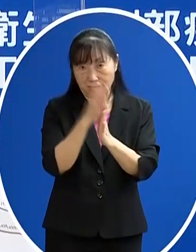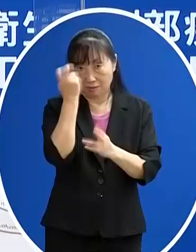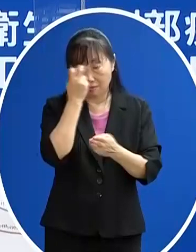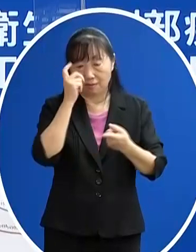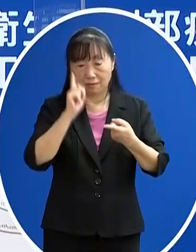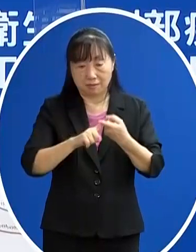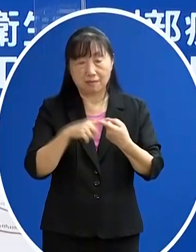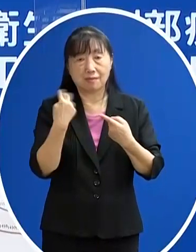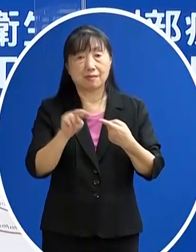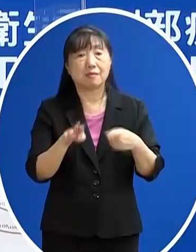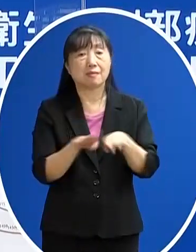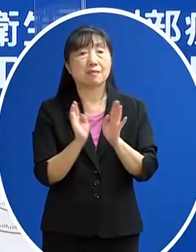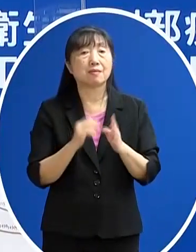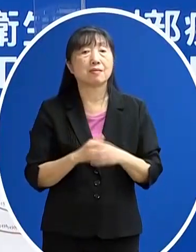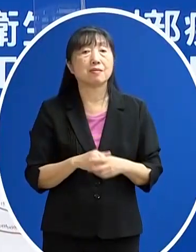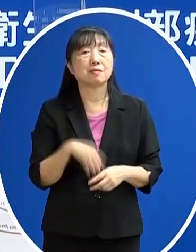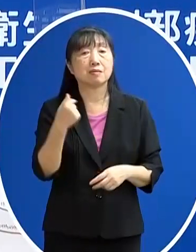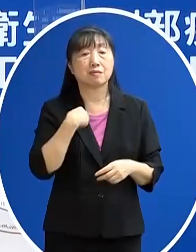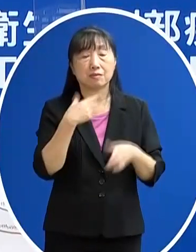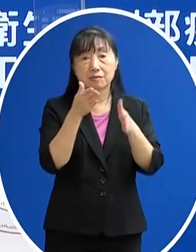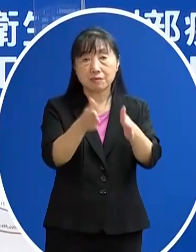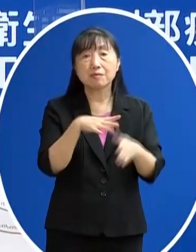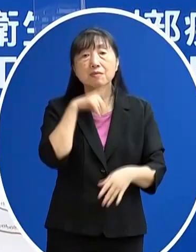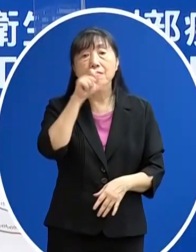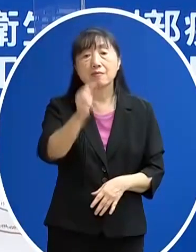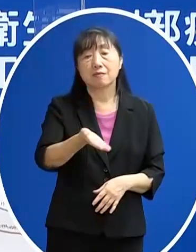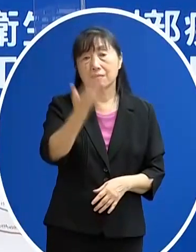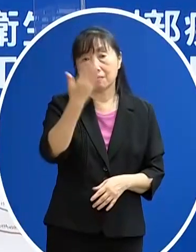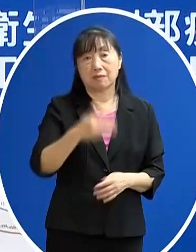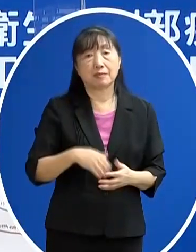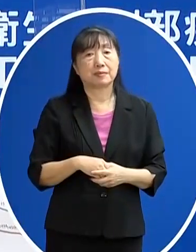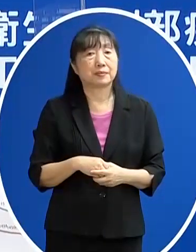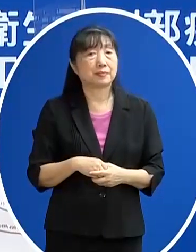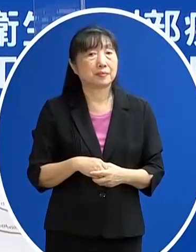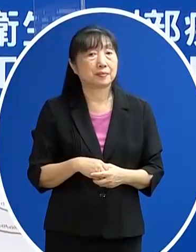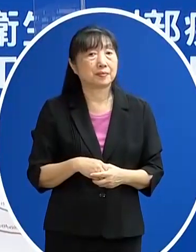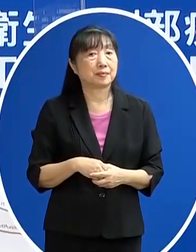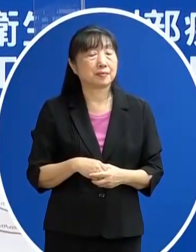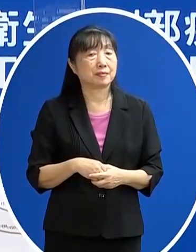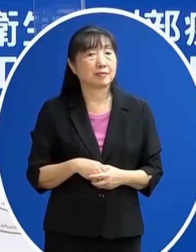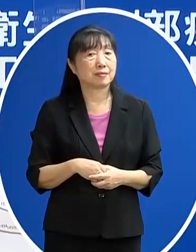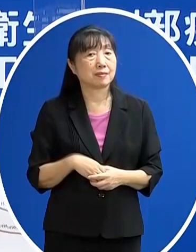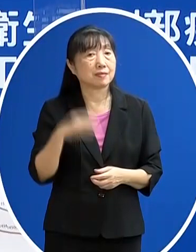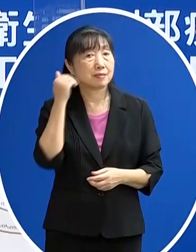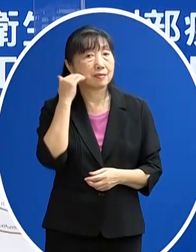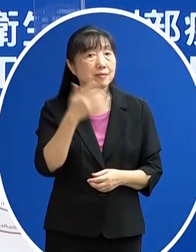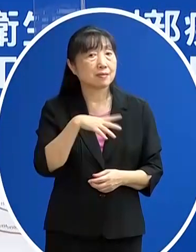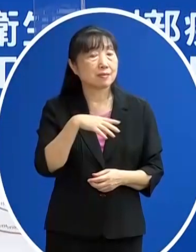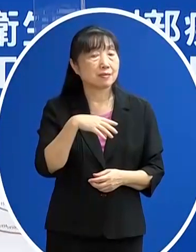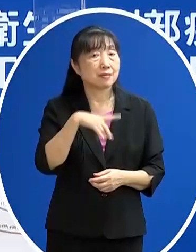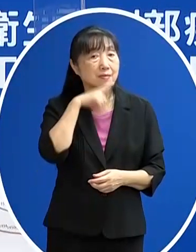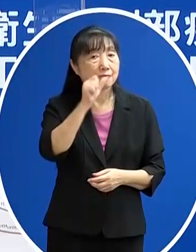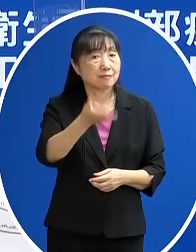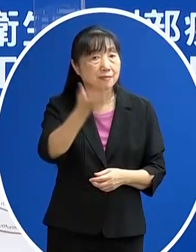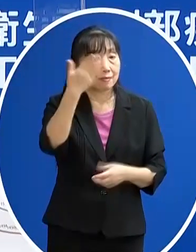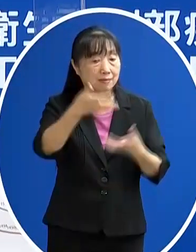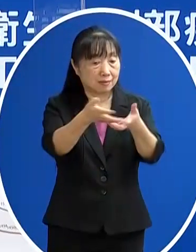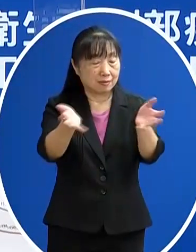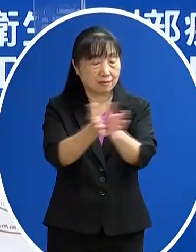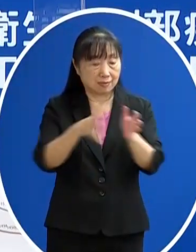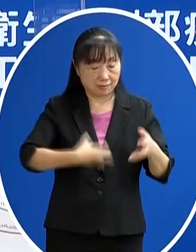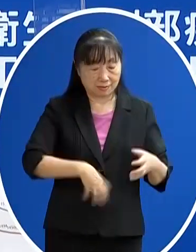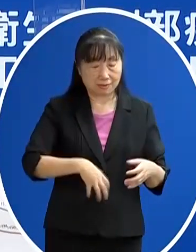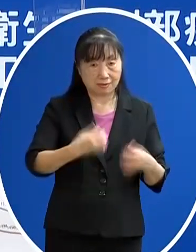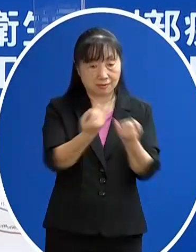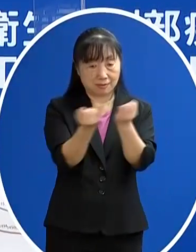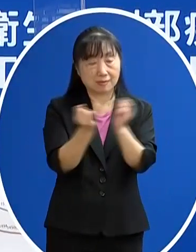基本的大方向了哈。我们讲说65岁以上哈，那跟因为会到65岁以上哈这一级，所以孕妇也会